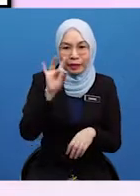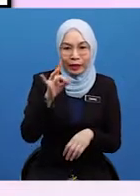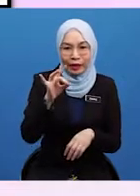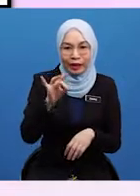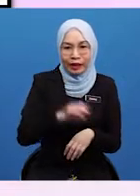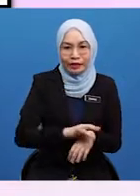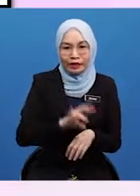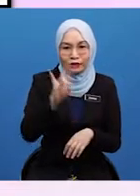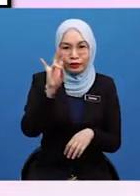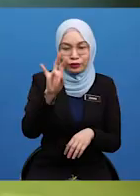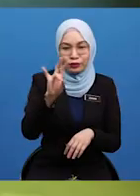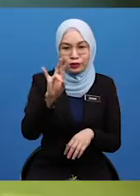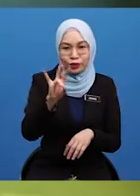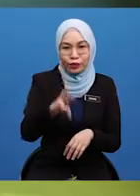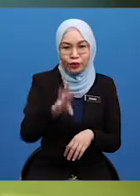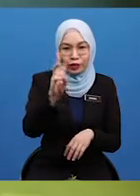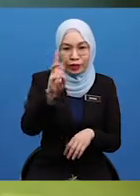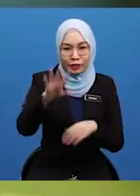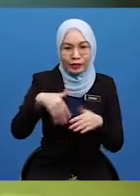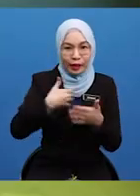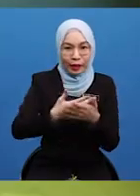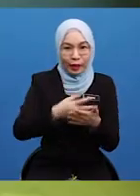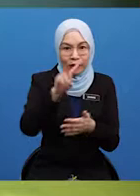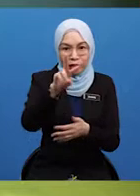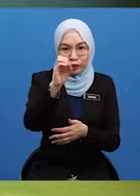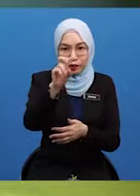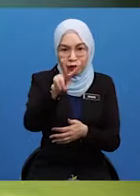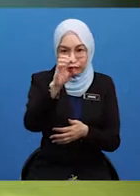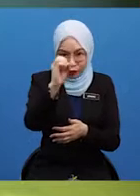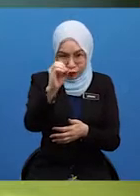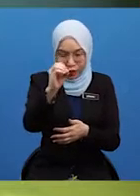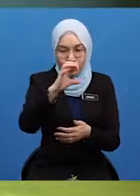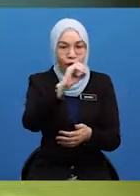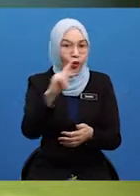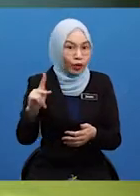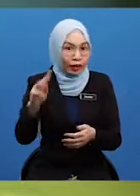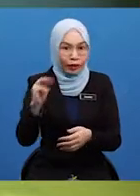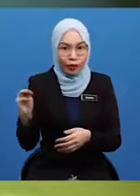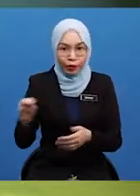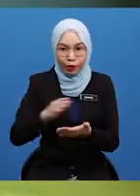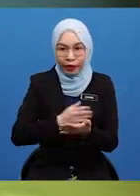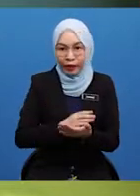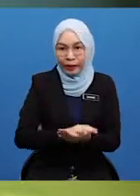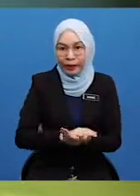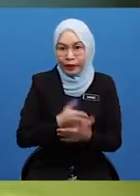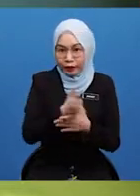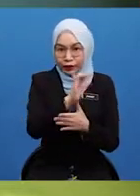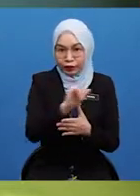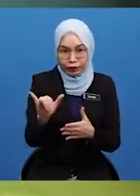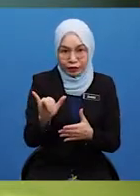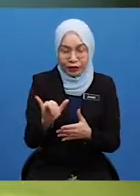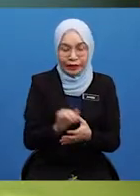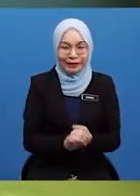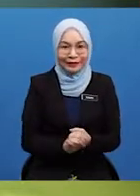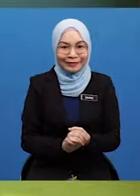2020 Oke murid-murid pembelajaran kita seterusnya adalah